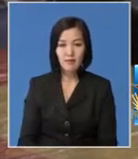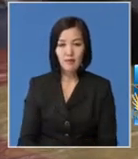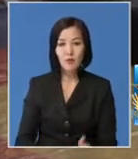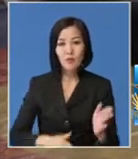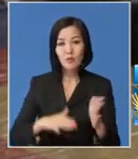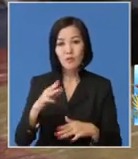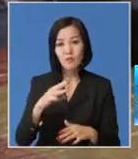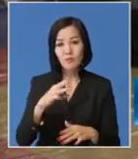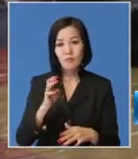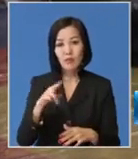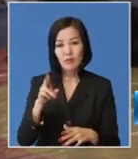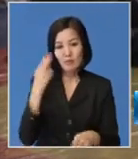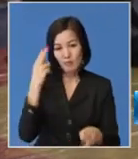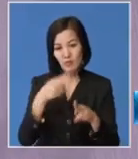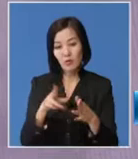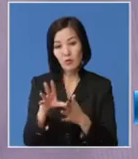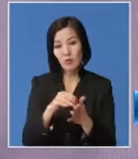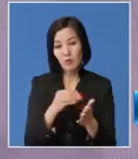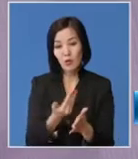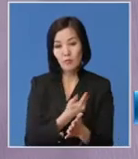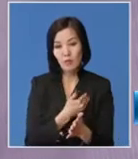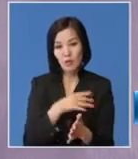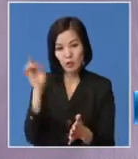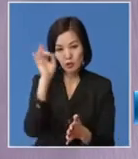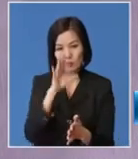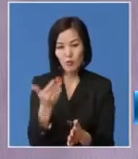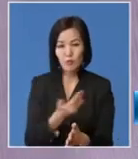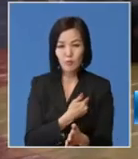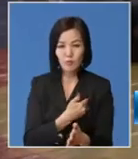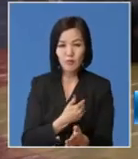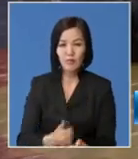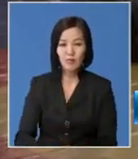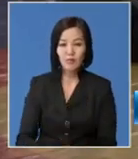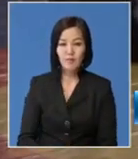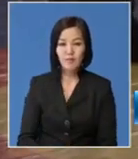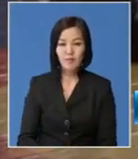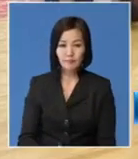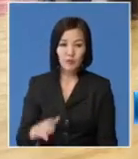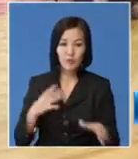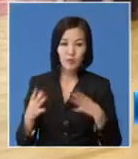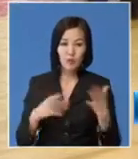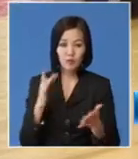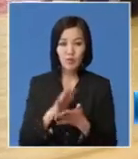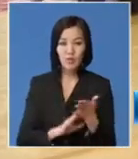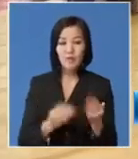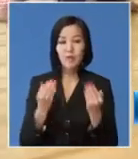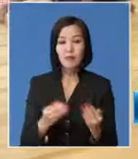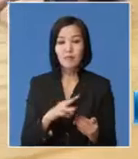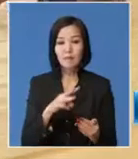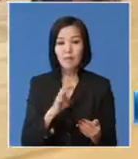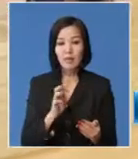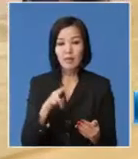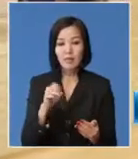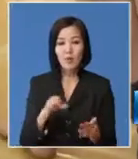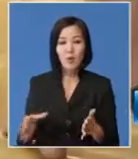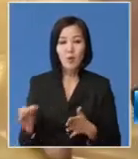өскенде Мәди аға сақты болғым келеді. Чемпион болғым келеді. Соған қарап дайындалам. Қазір Мәди Досмұхамбетов облыс